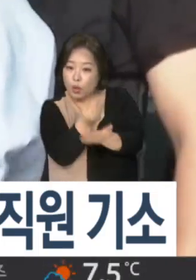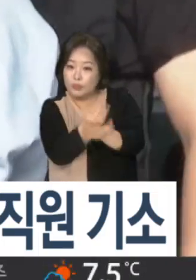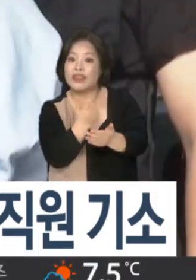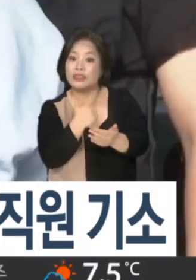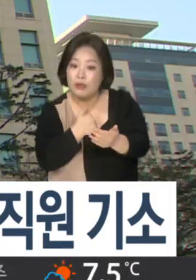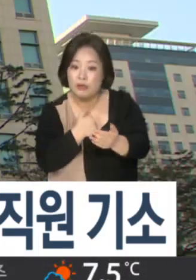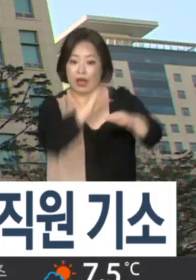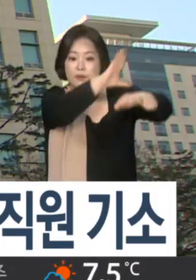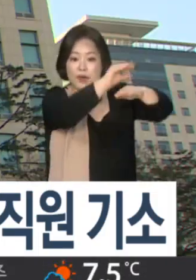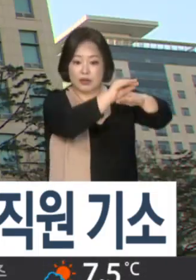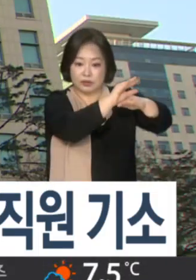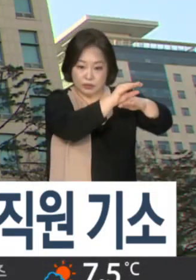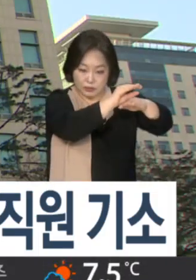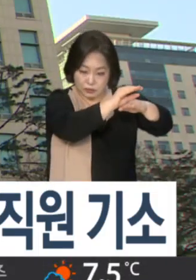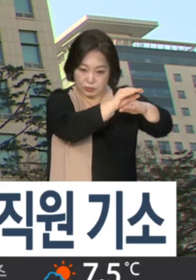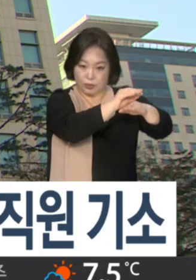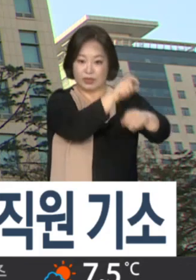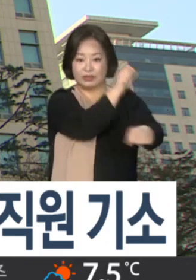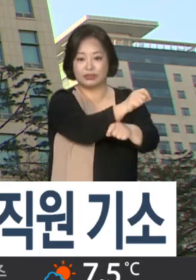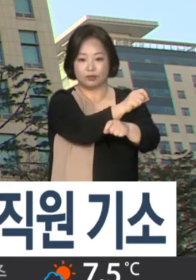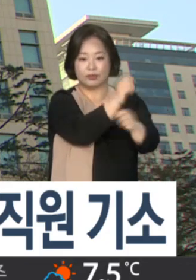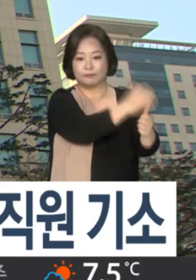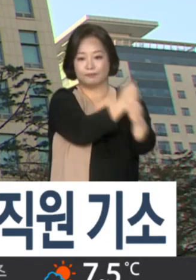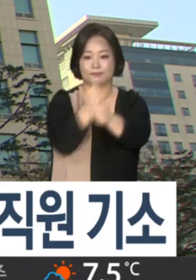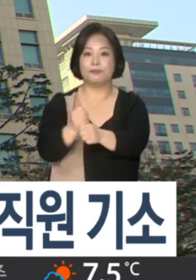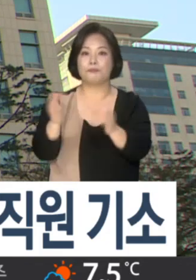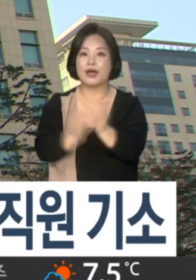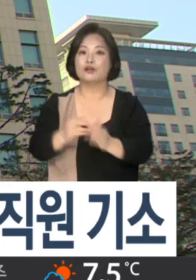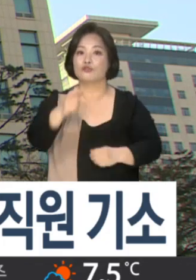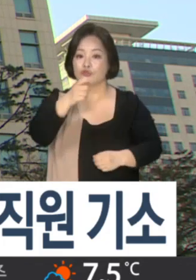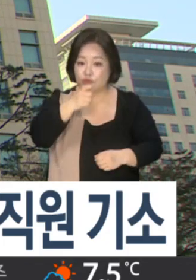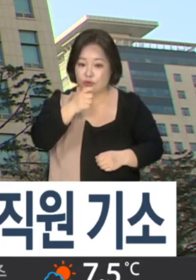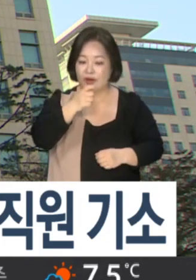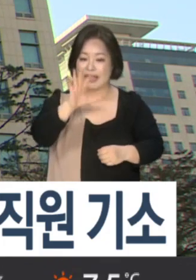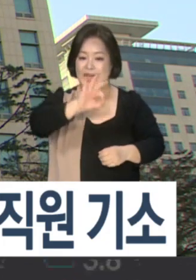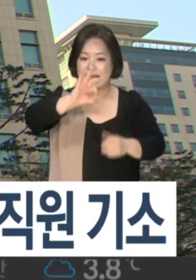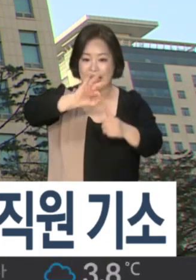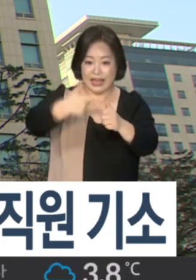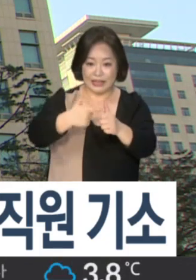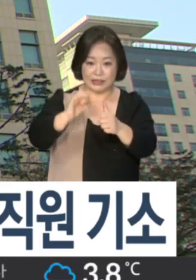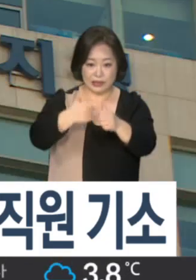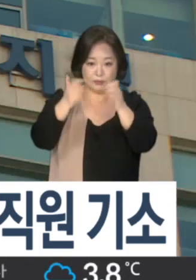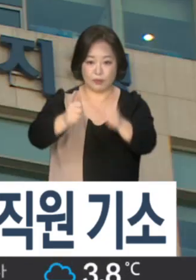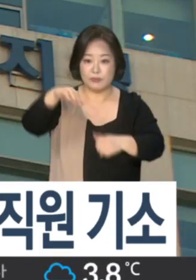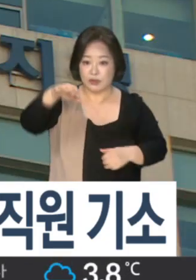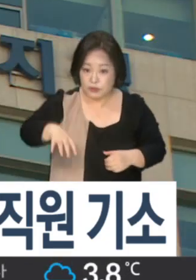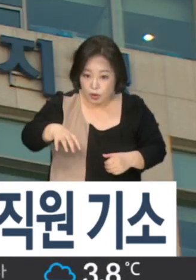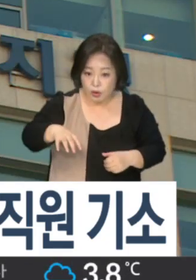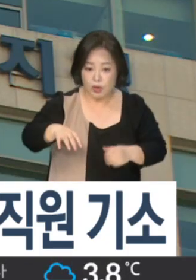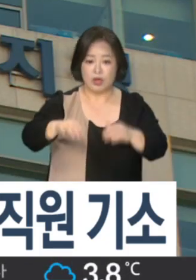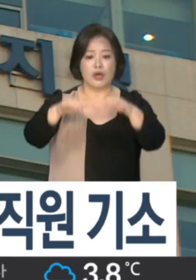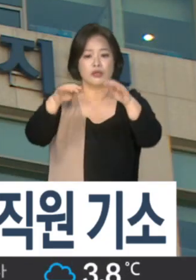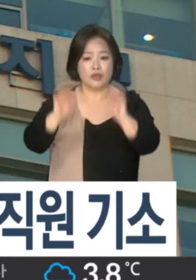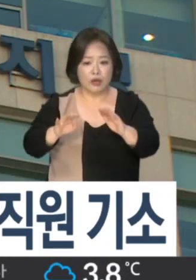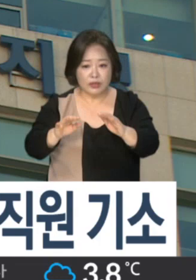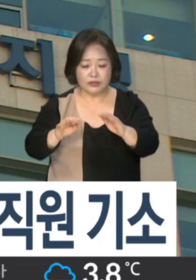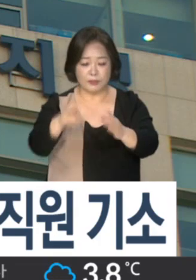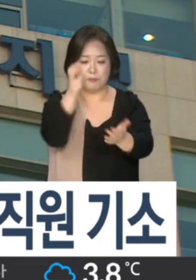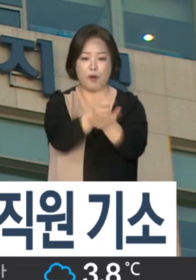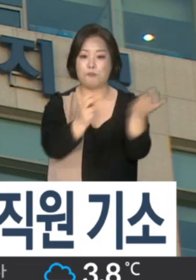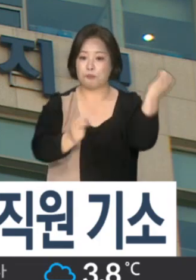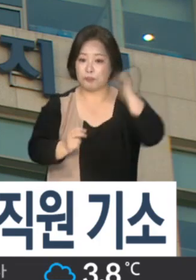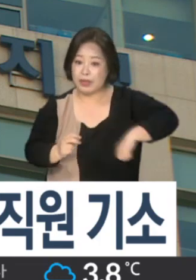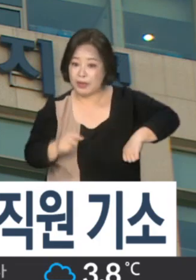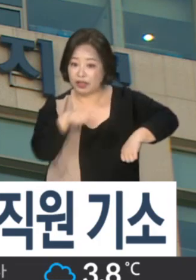직원들이 재판에 넘겨졌습니다 수원지검 안양지 청이 형의 집행 및 수용자 처우에 관한 법률 위반